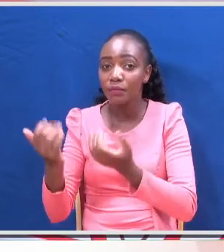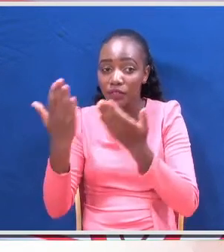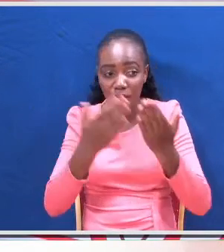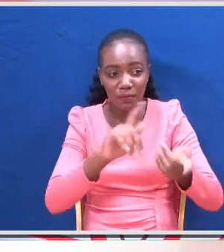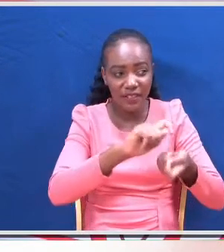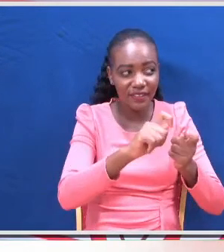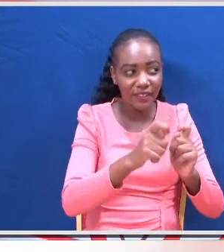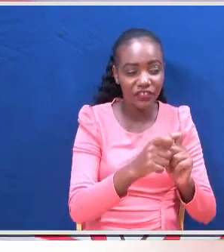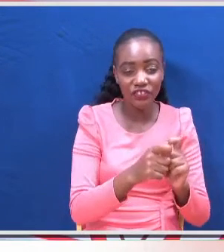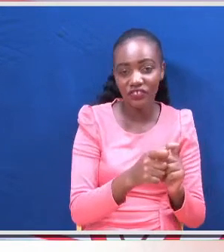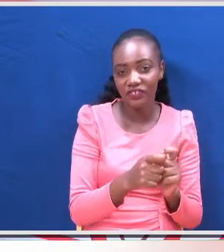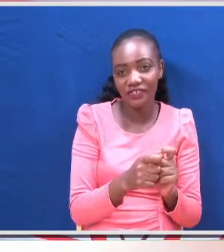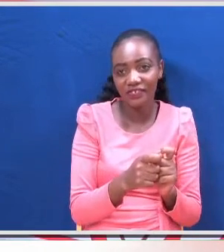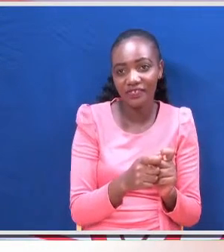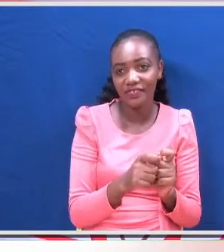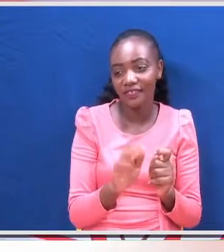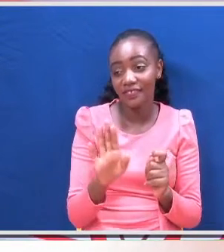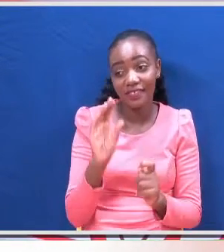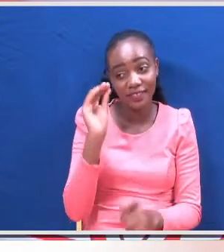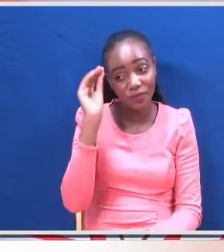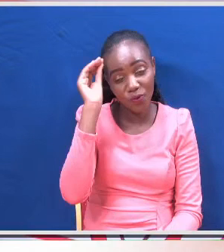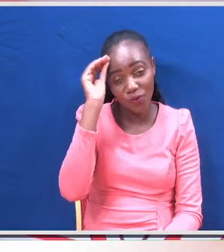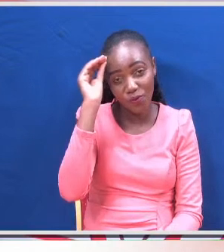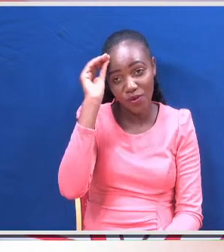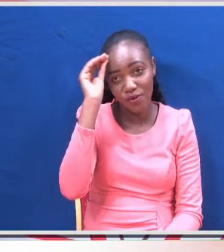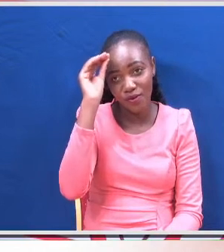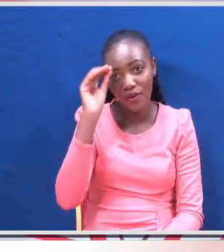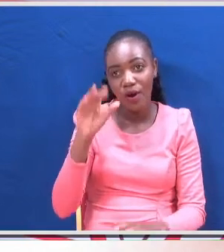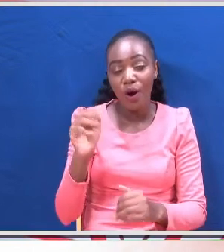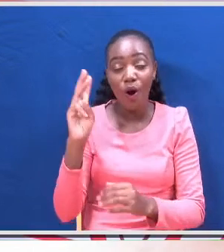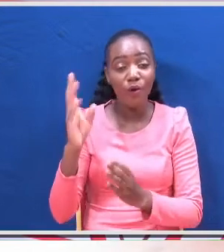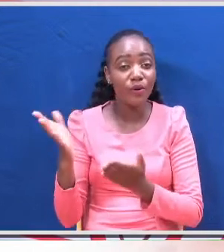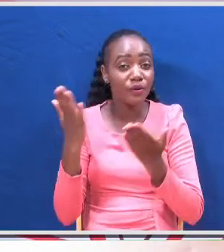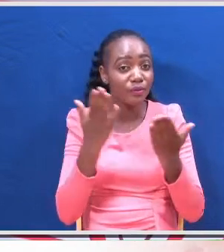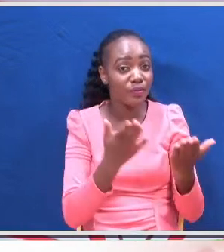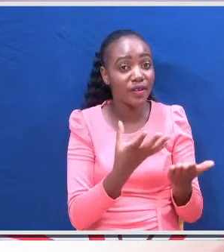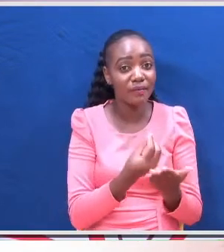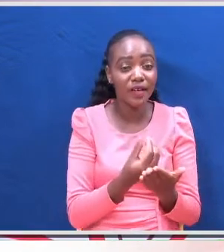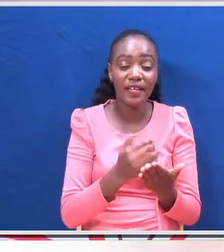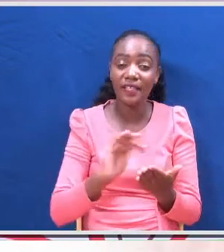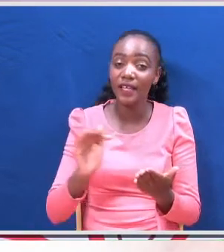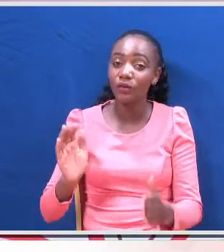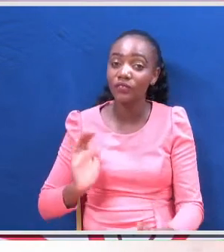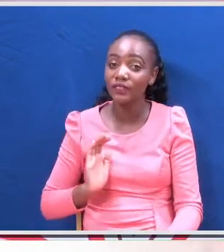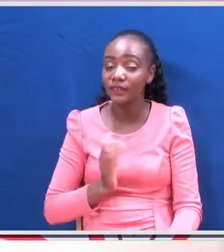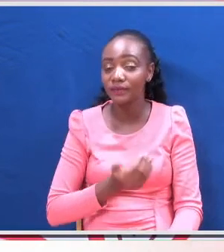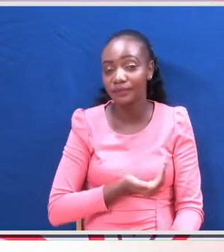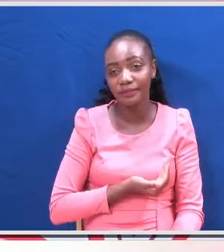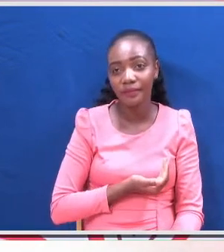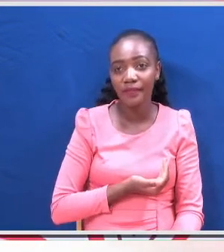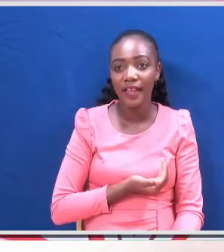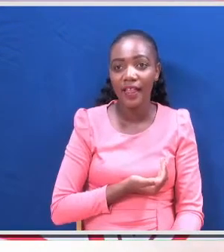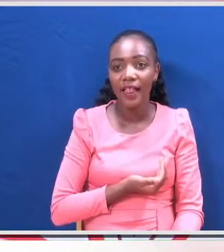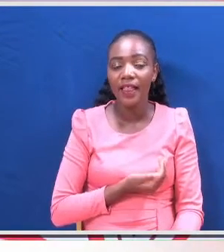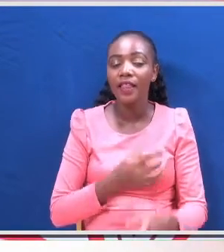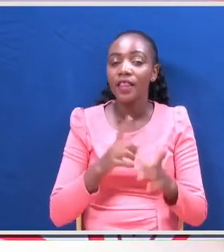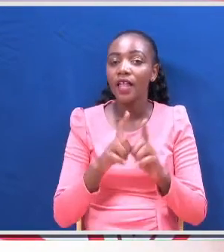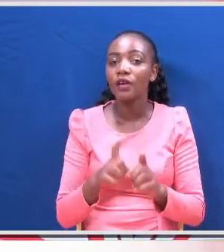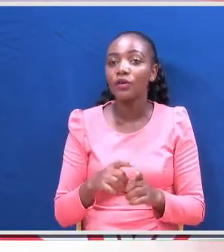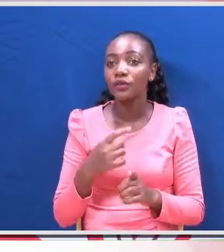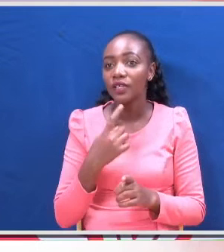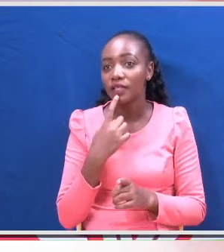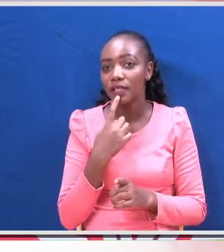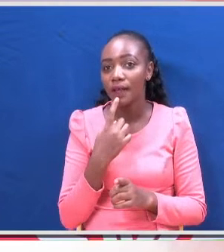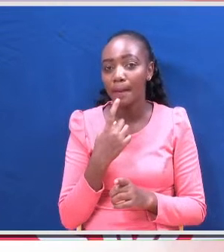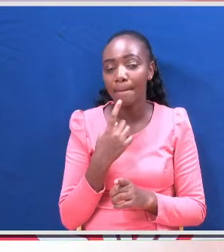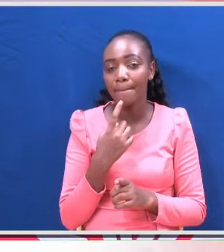ama italeta pesa katika kaunti zetu mbalimbali, na anasema wajinga ndo wali